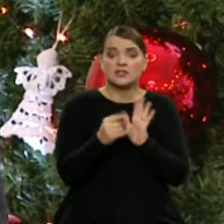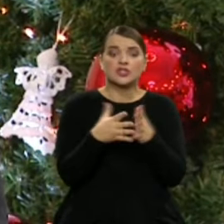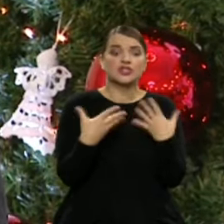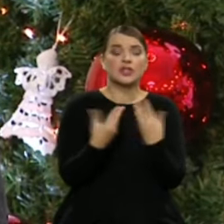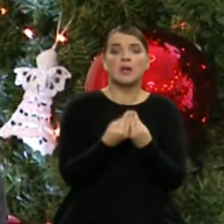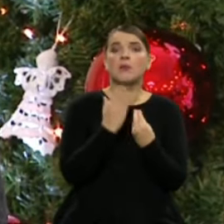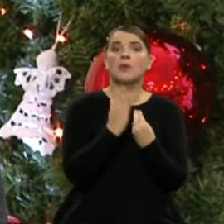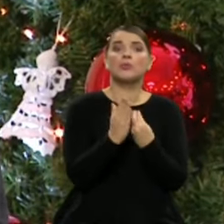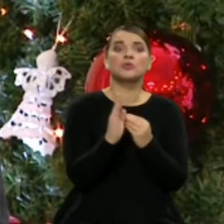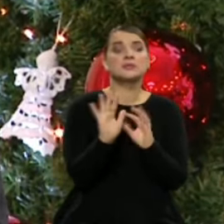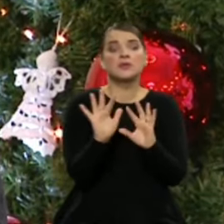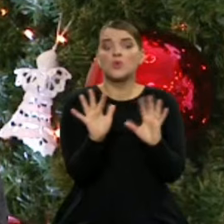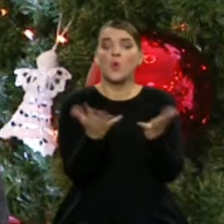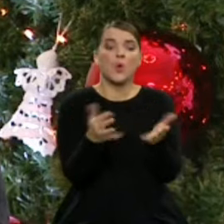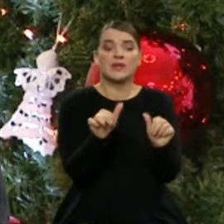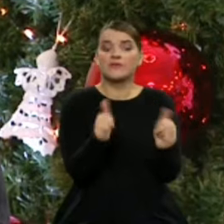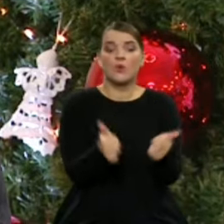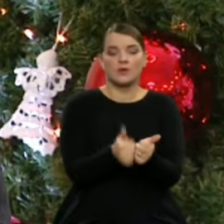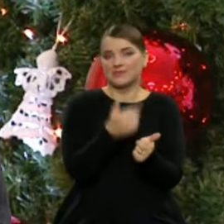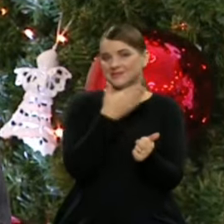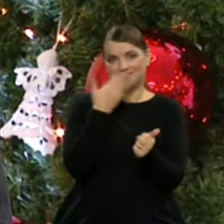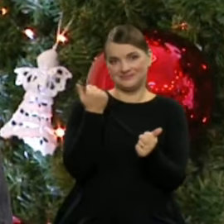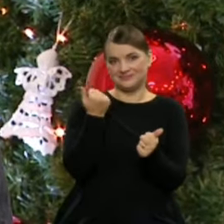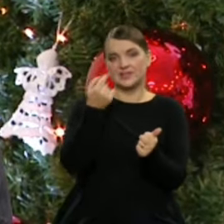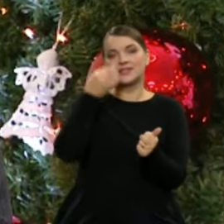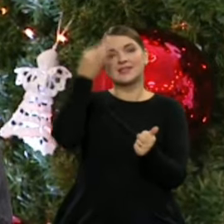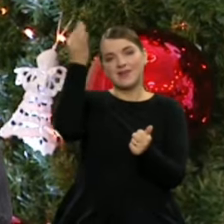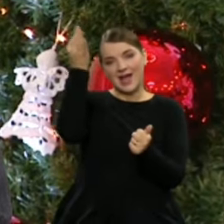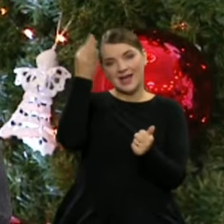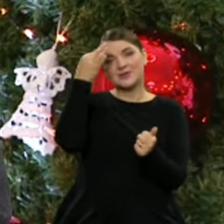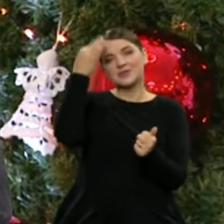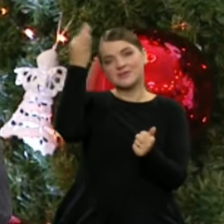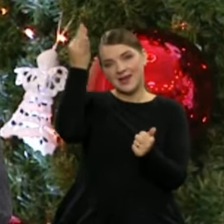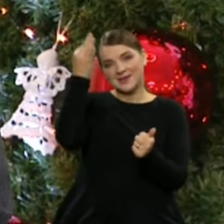bus. Tiesiog svajojome.